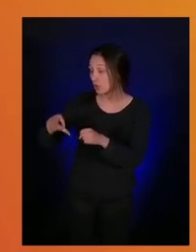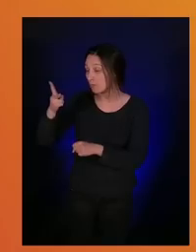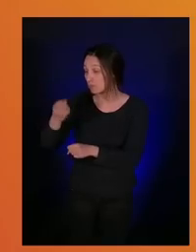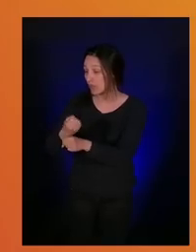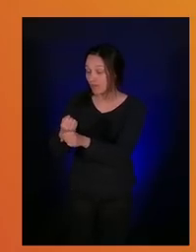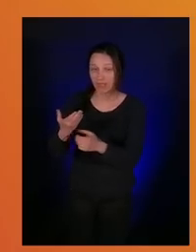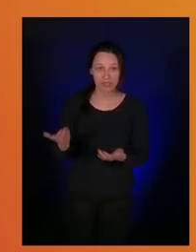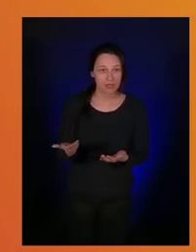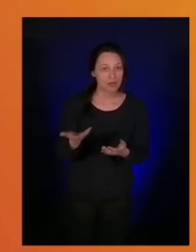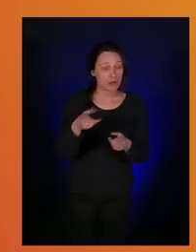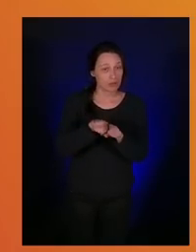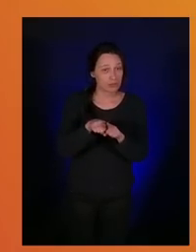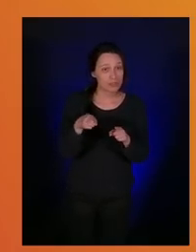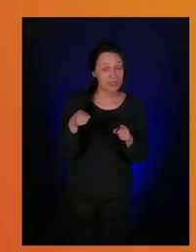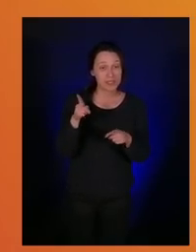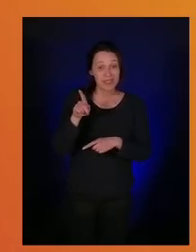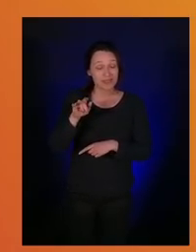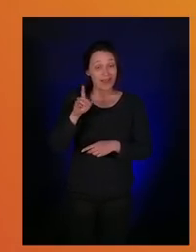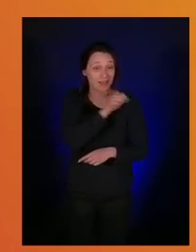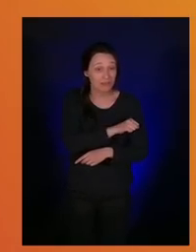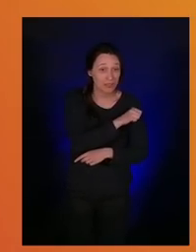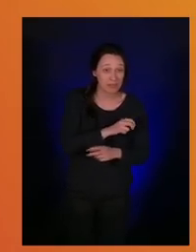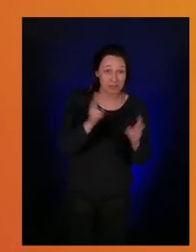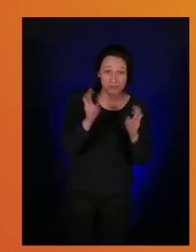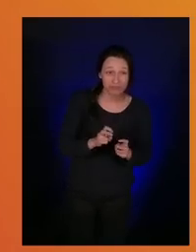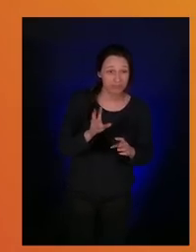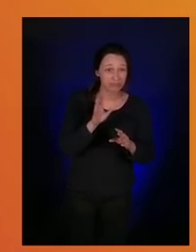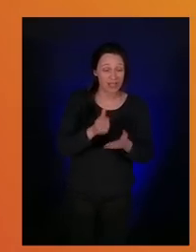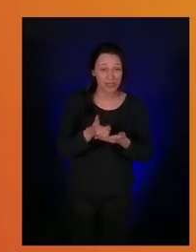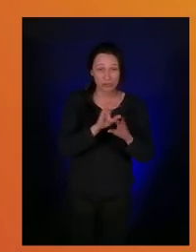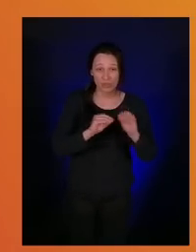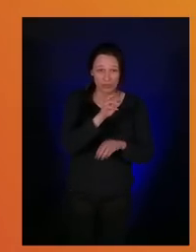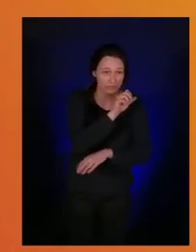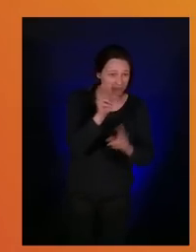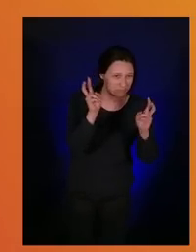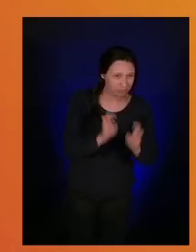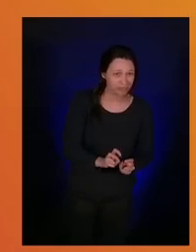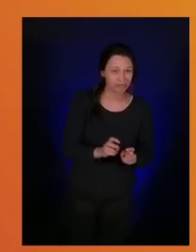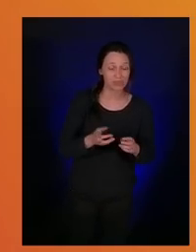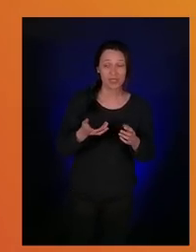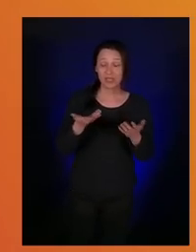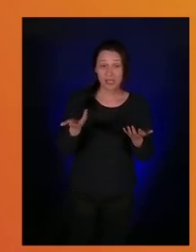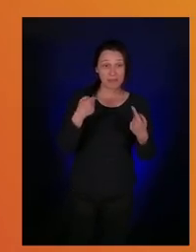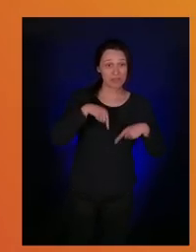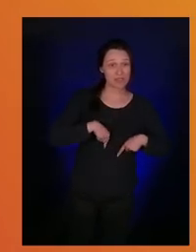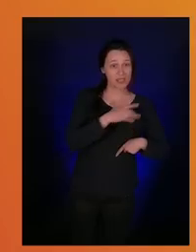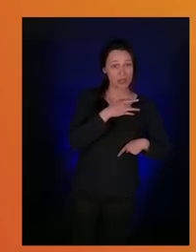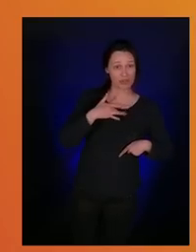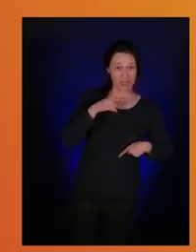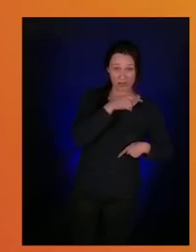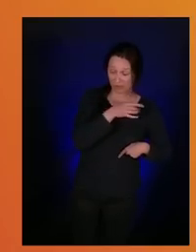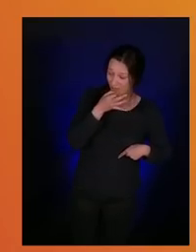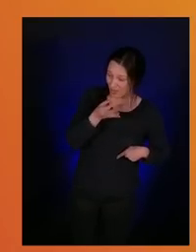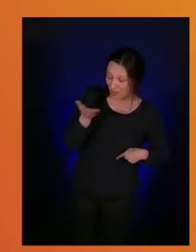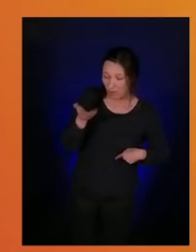d'aide-soignants supplémentaires, mais en fait, le ministre de la Santé valorise le travail en 12 heures par jour afin d'économiser